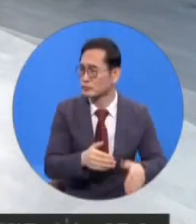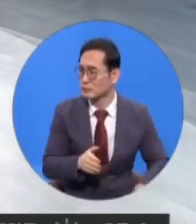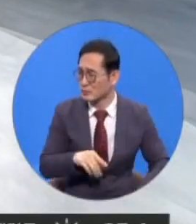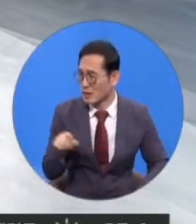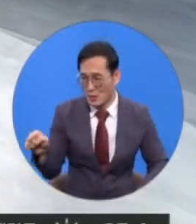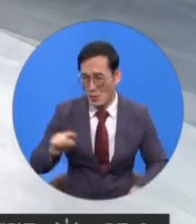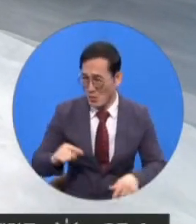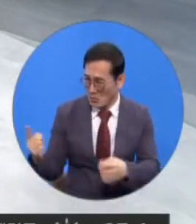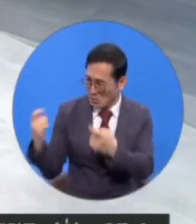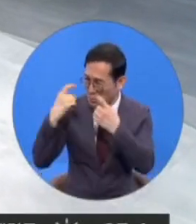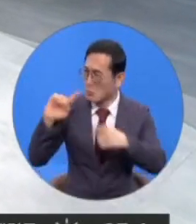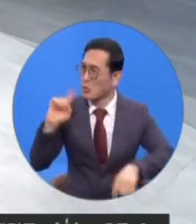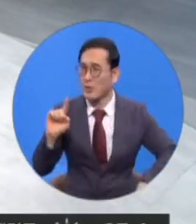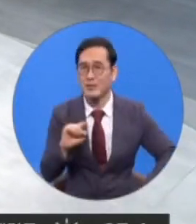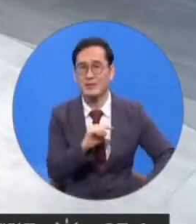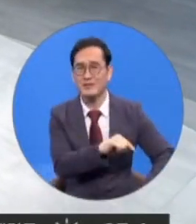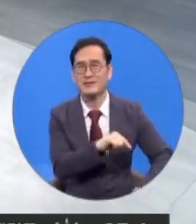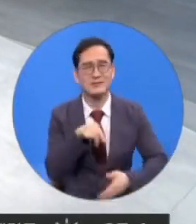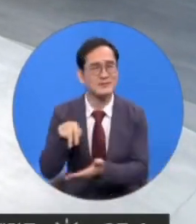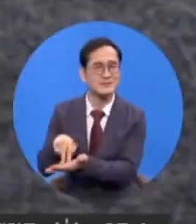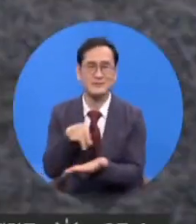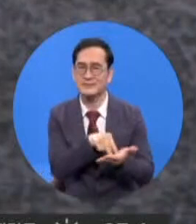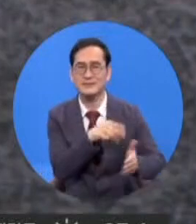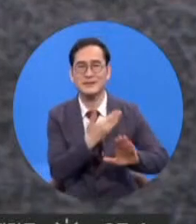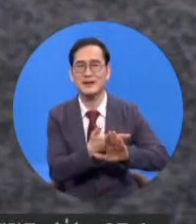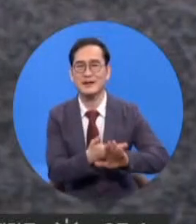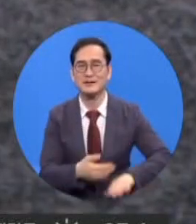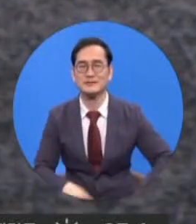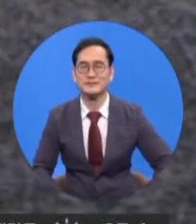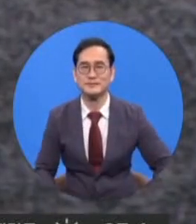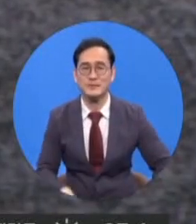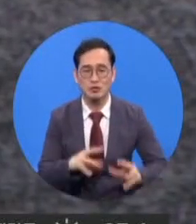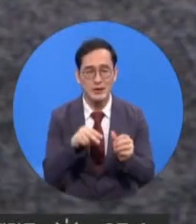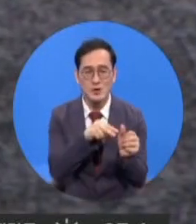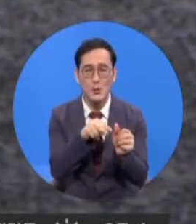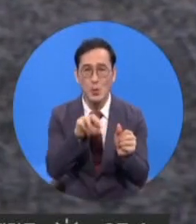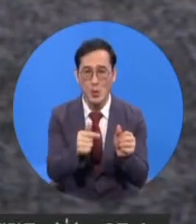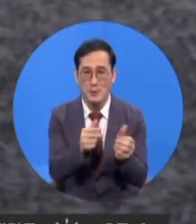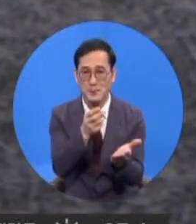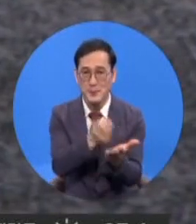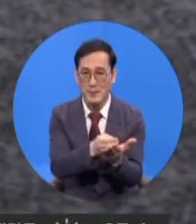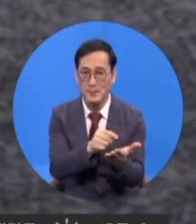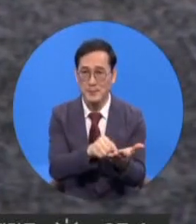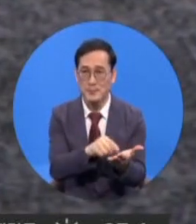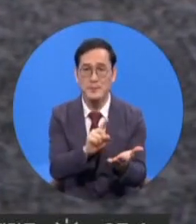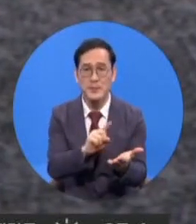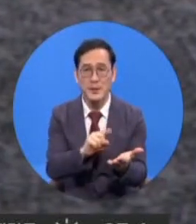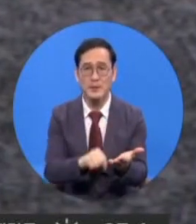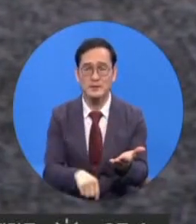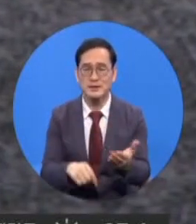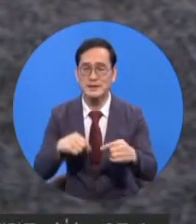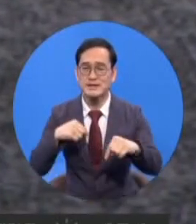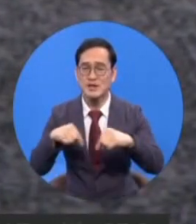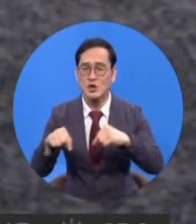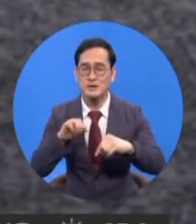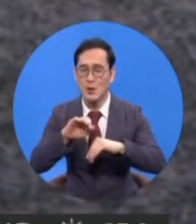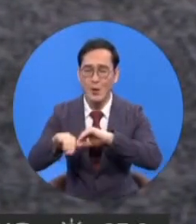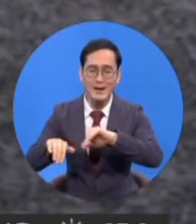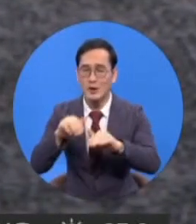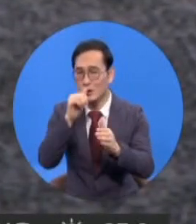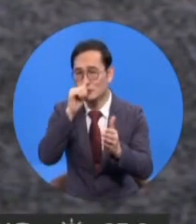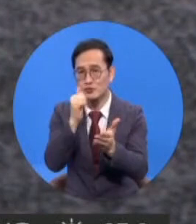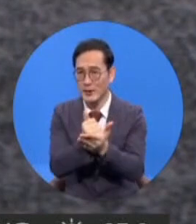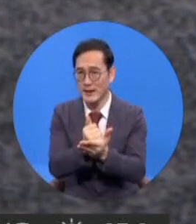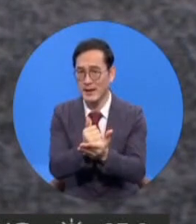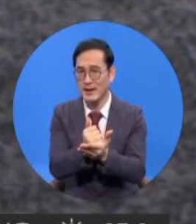행위에 따라서 법률 평가는 당연히 달라질 수 밖에 없는데요 국정 헌법에 이렇게 규정되어 있습니다 정치 관여 째 라는 제